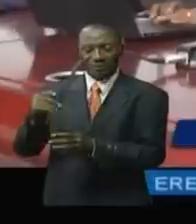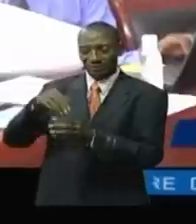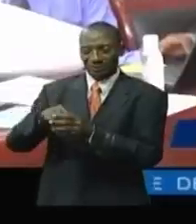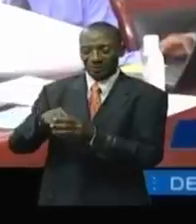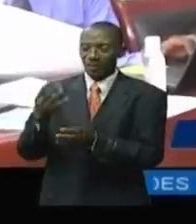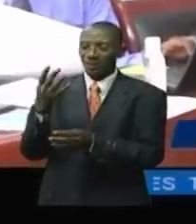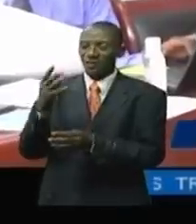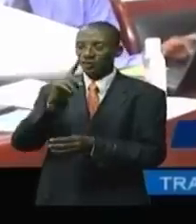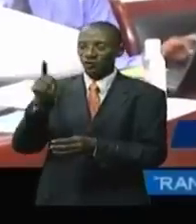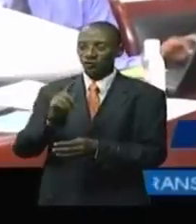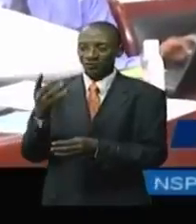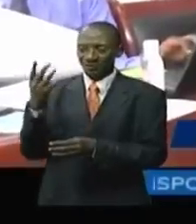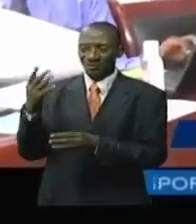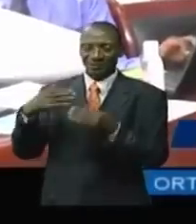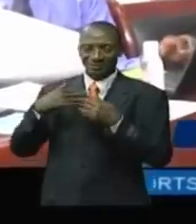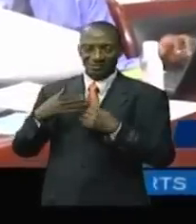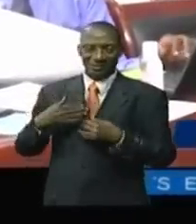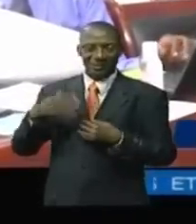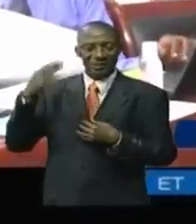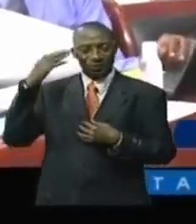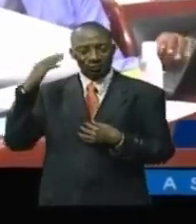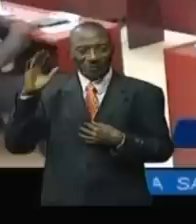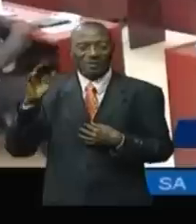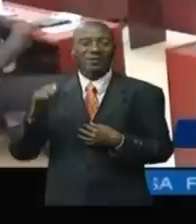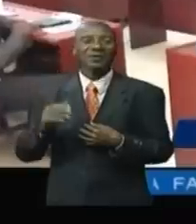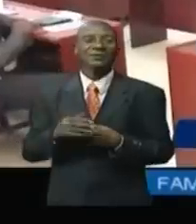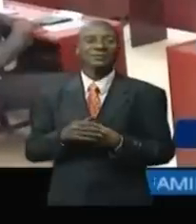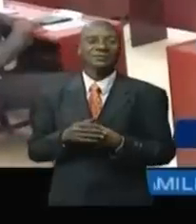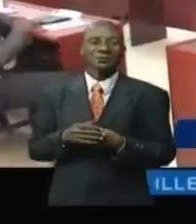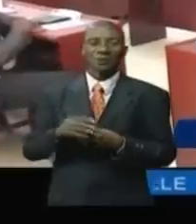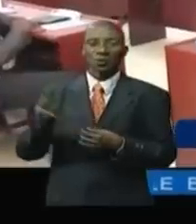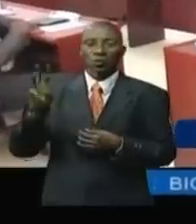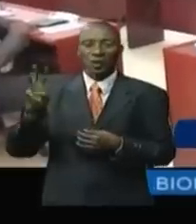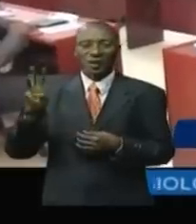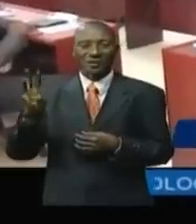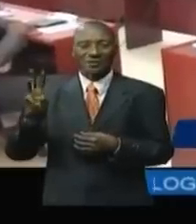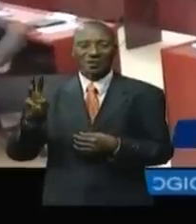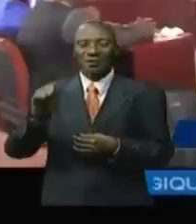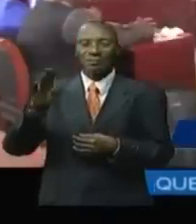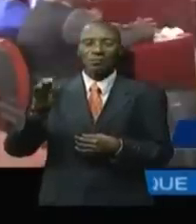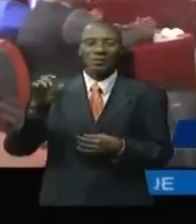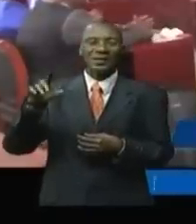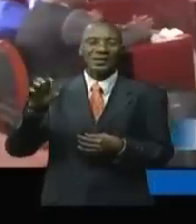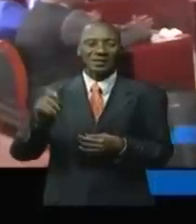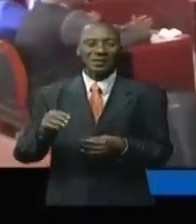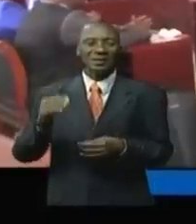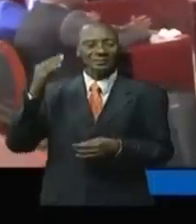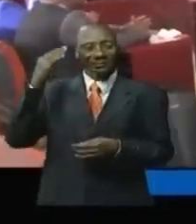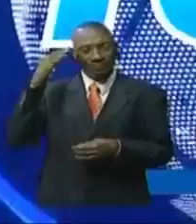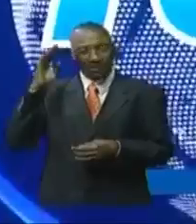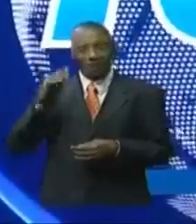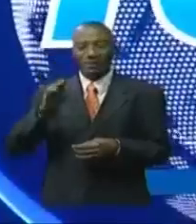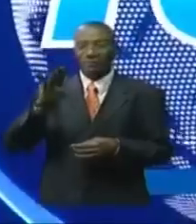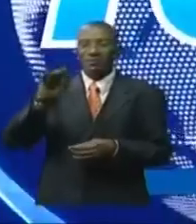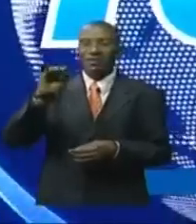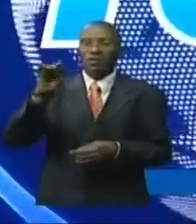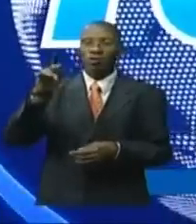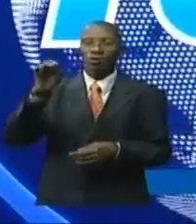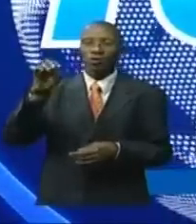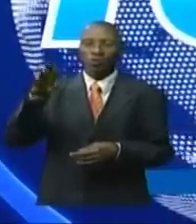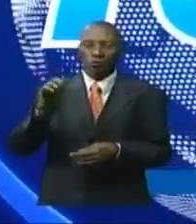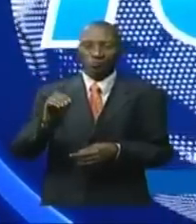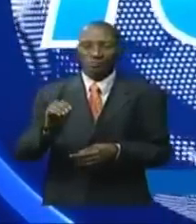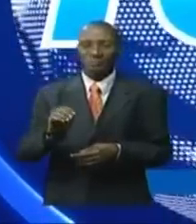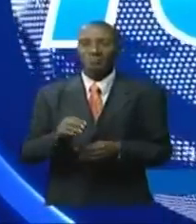de la province pilote et l'Équateur, dont Ouangata, Bolenguet, Mbandaka et Bikoro. Suivez